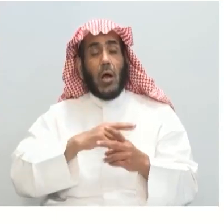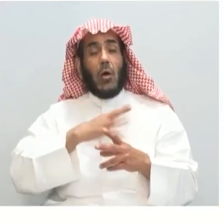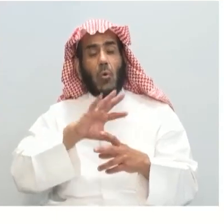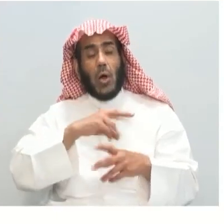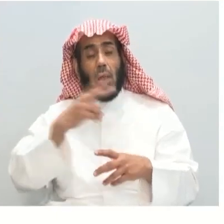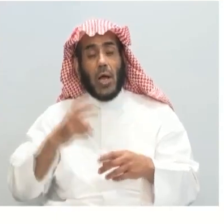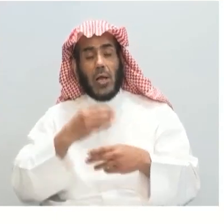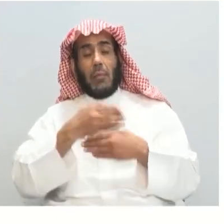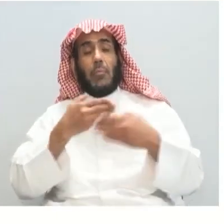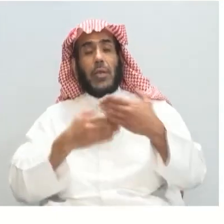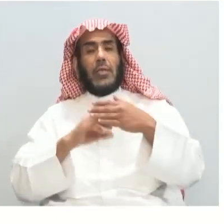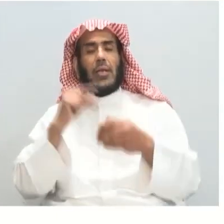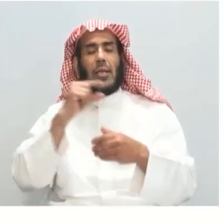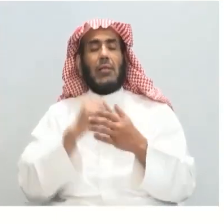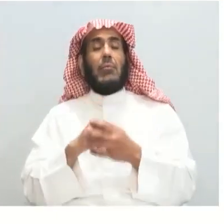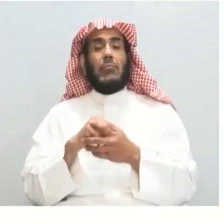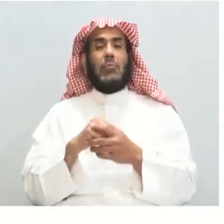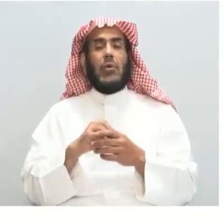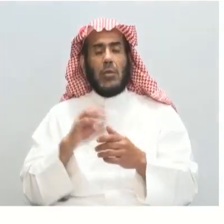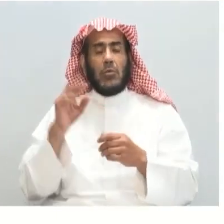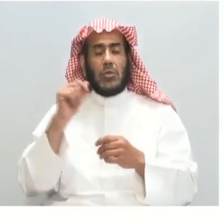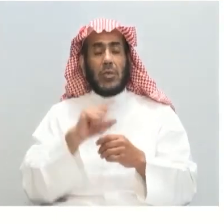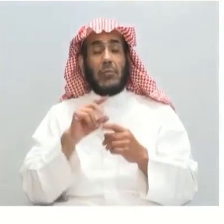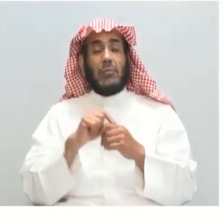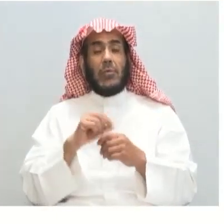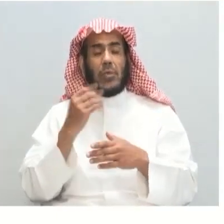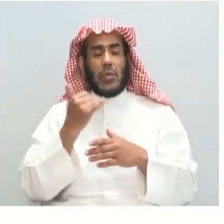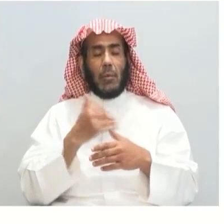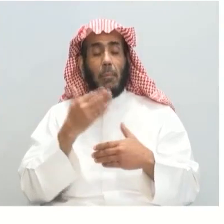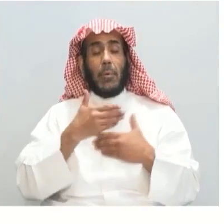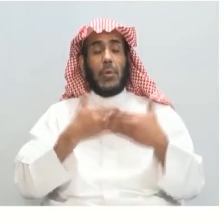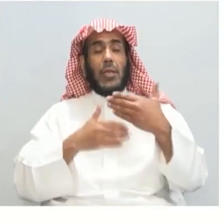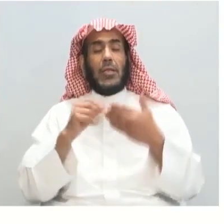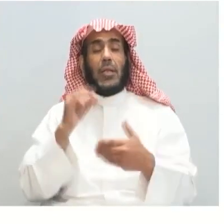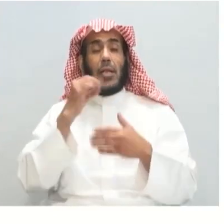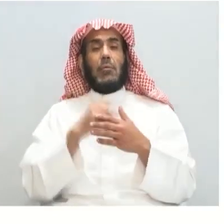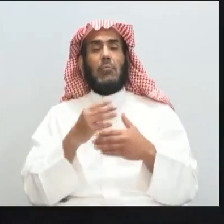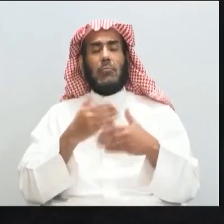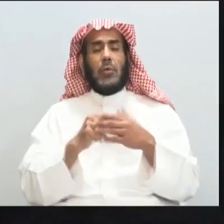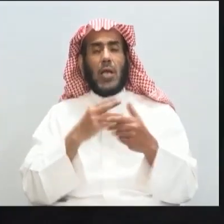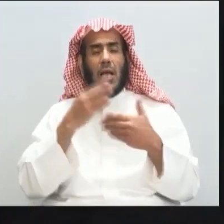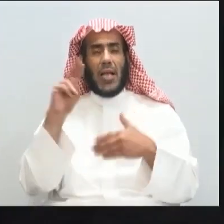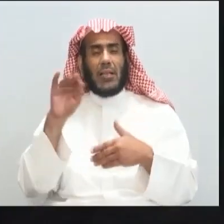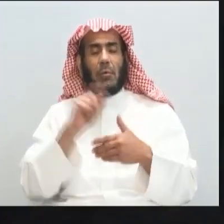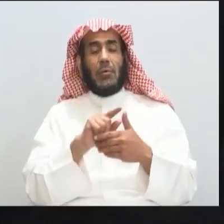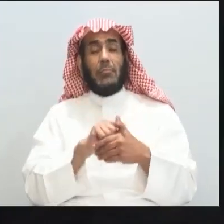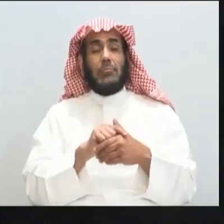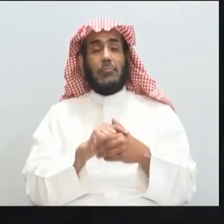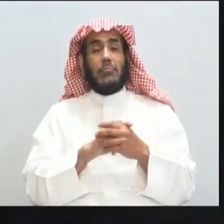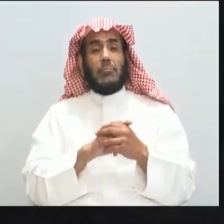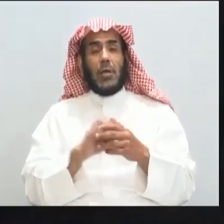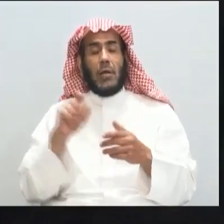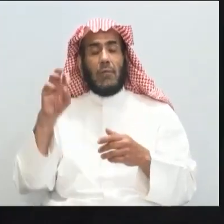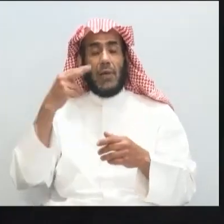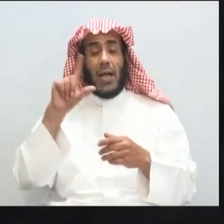ابنيه الكلمه علم الصرف كما عرفنا يهتم ببنيه الكلمه بنك نقول كتب